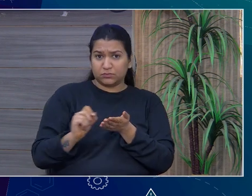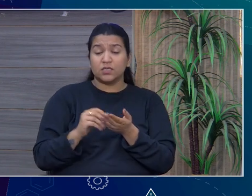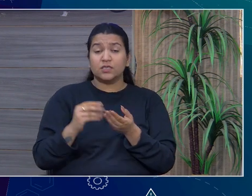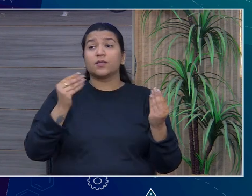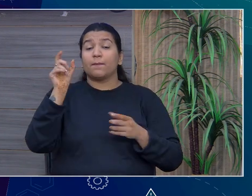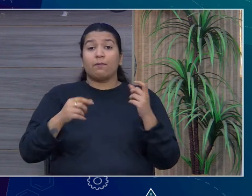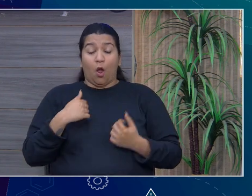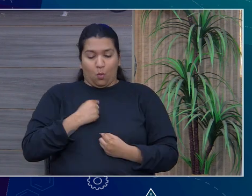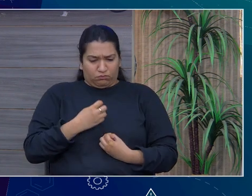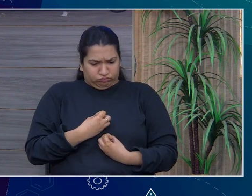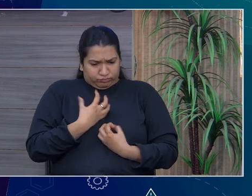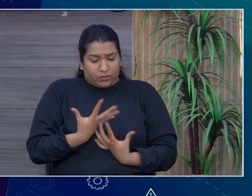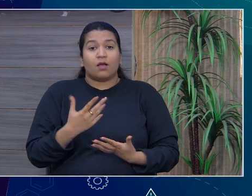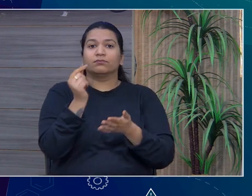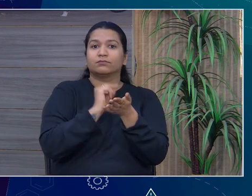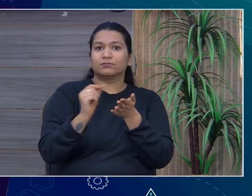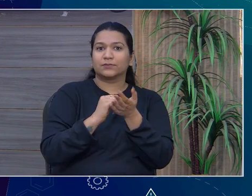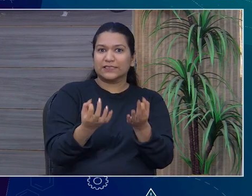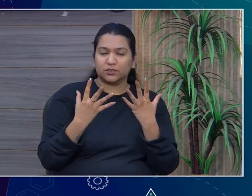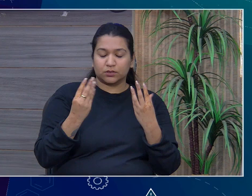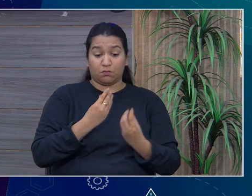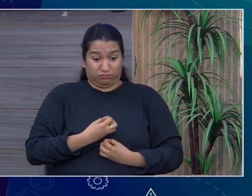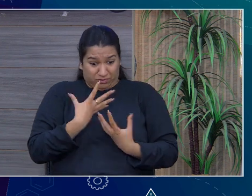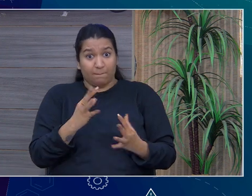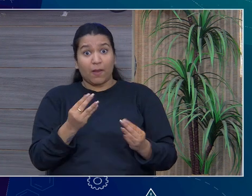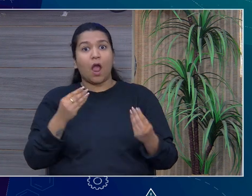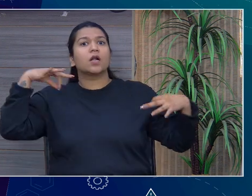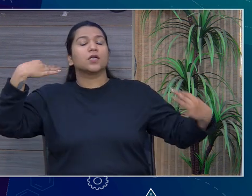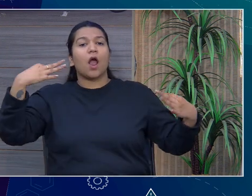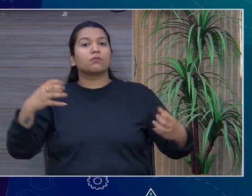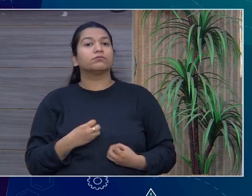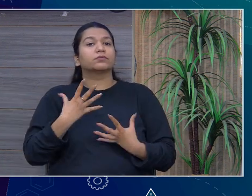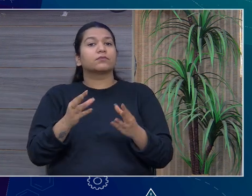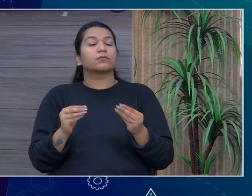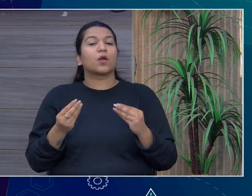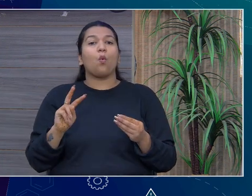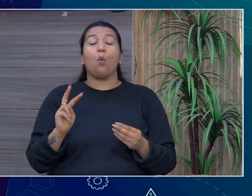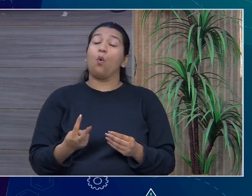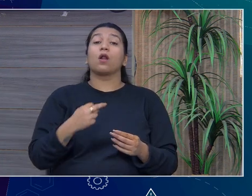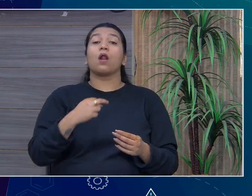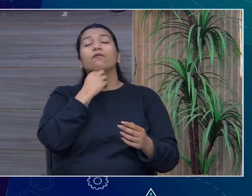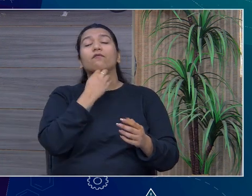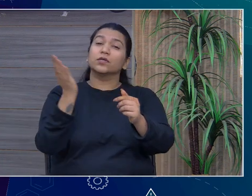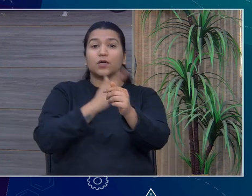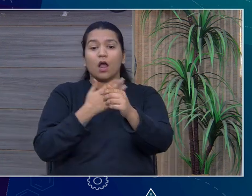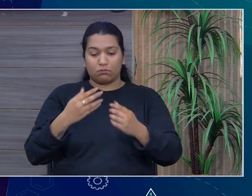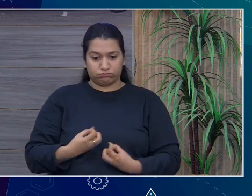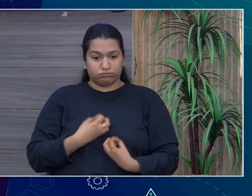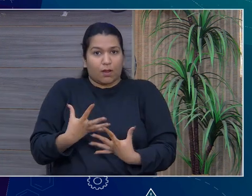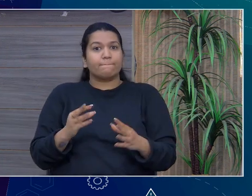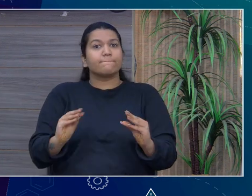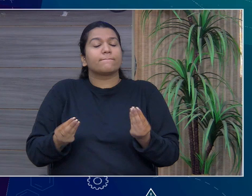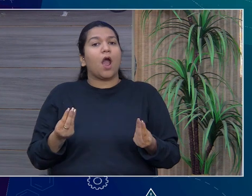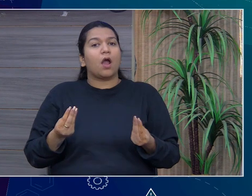अच्छा एक्सप्रेस कर सकते हैं, बट कुछ लोग उसी को डांस रूप में या सिंगिंग में या फिर उसको किसी इमेजिन करके,